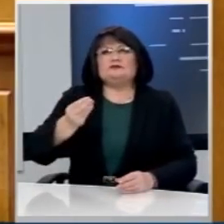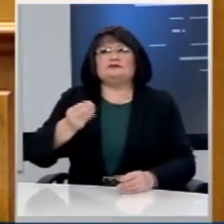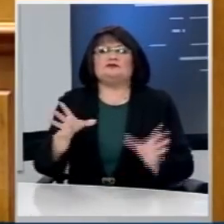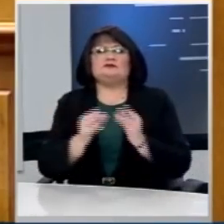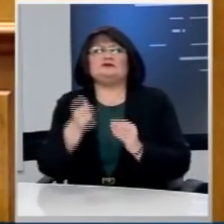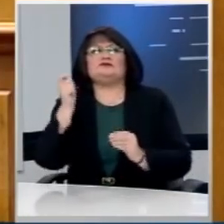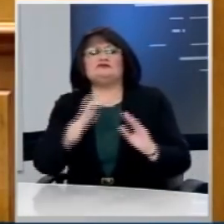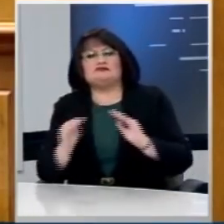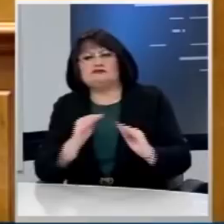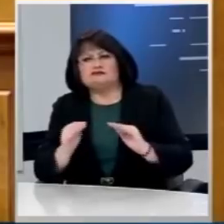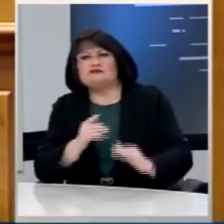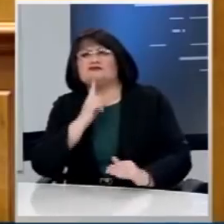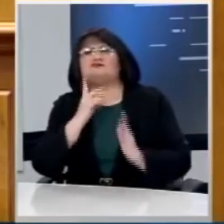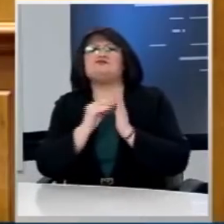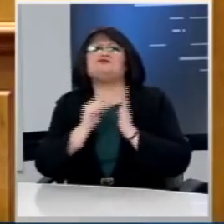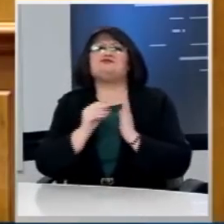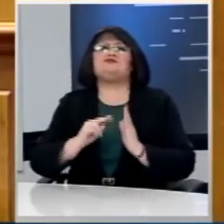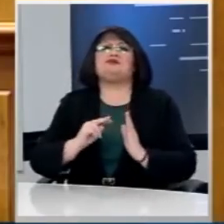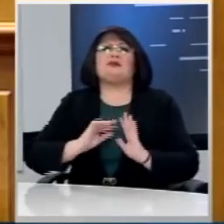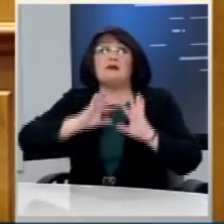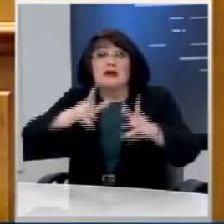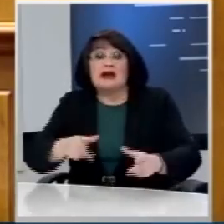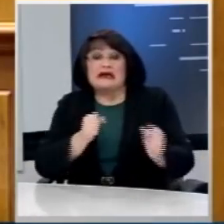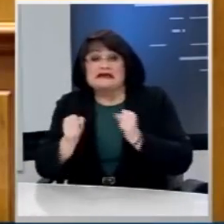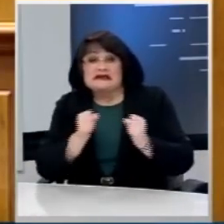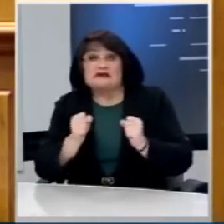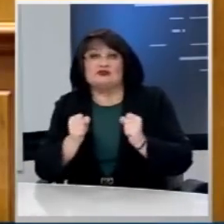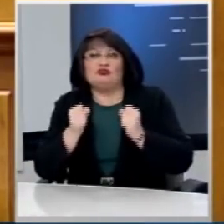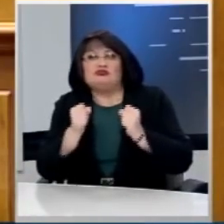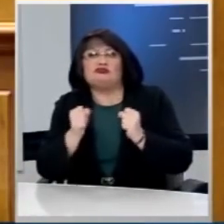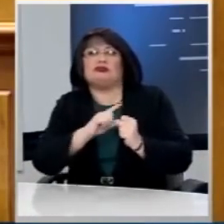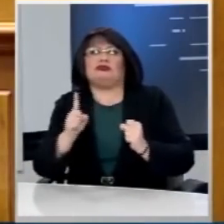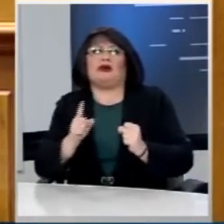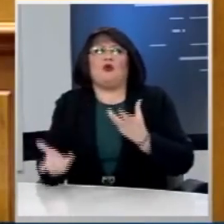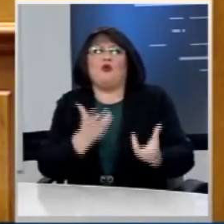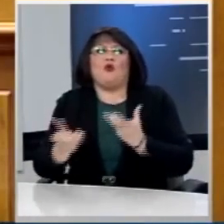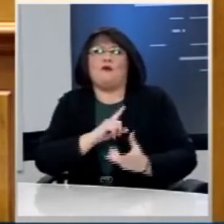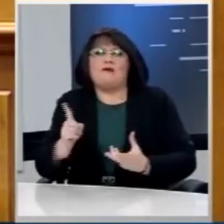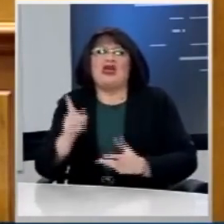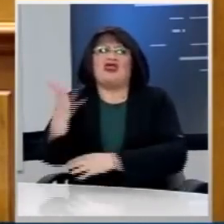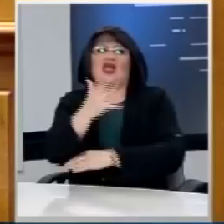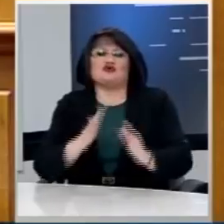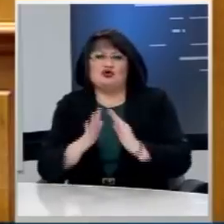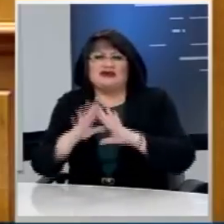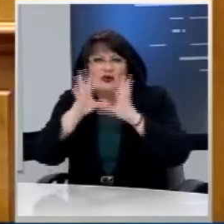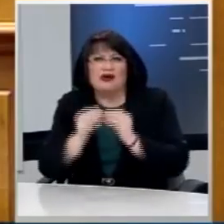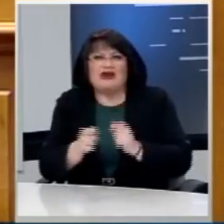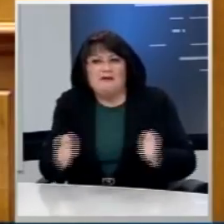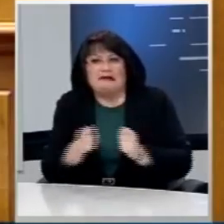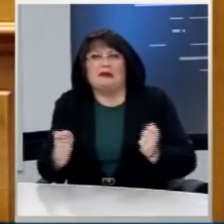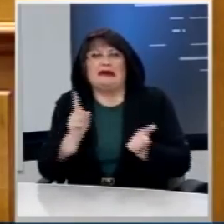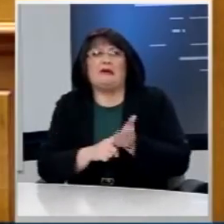της πολιτικής προστασίας, όπως είναι αντιπλημμυρικά, αντισεισμικά, αντιπυρικά έργα, δασοπροστασίας, τόσα άλλα.